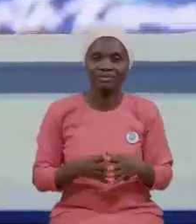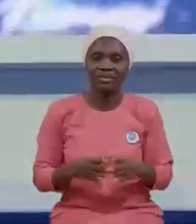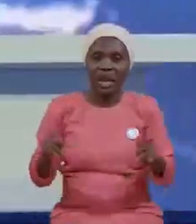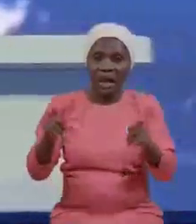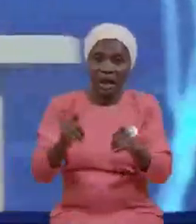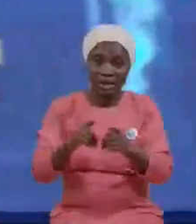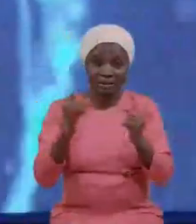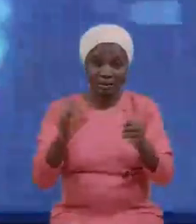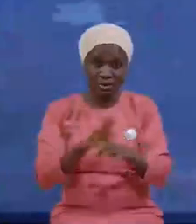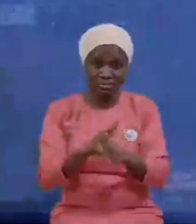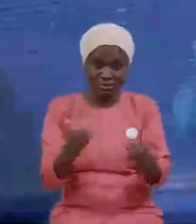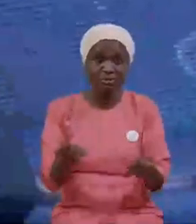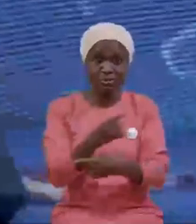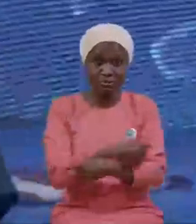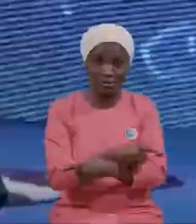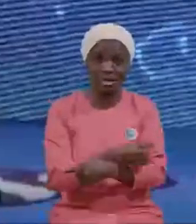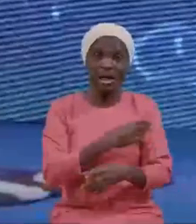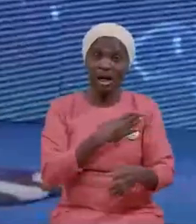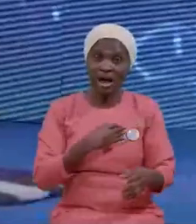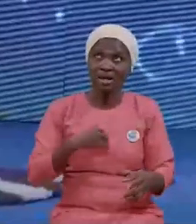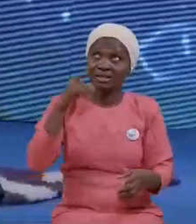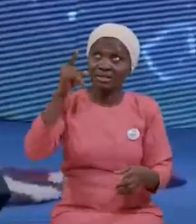Aussi puissant qu'il a toujours été.